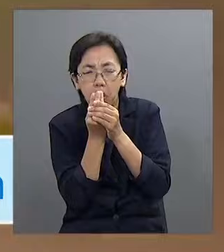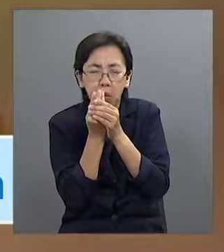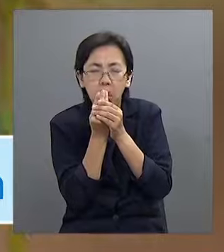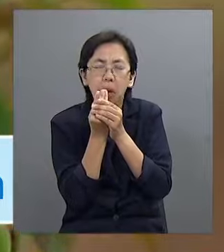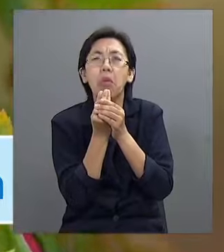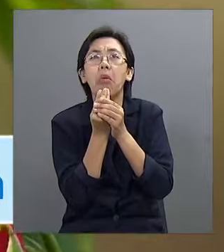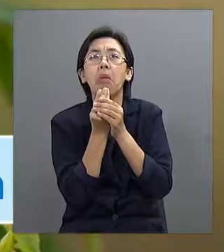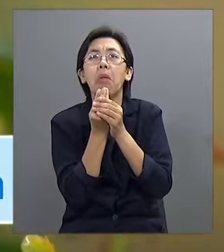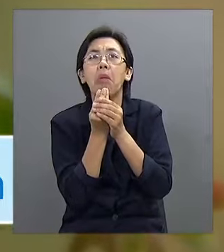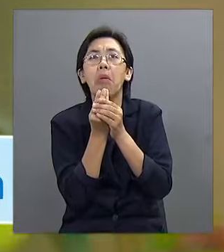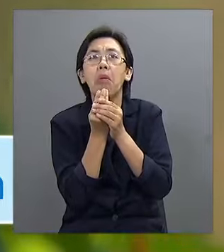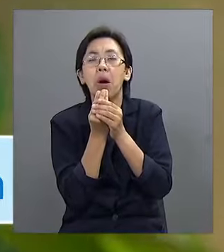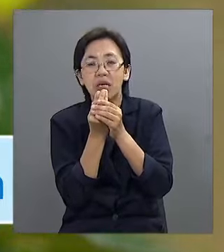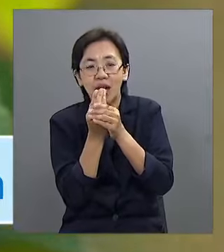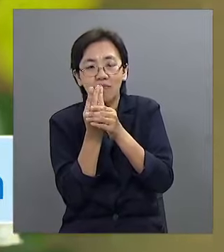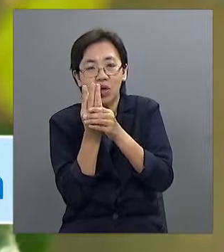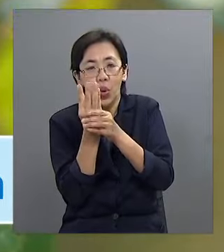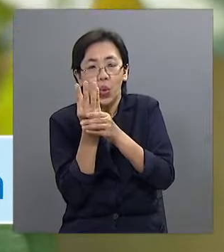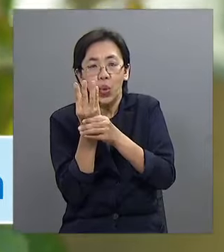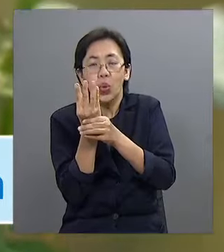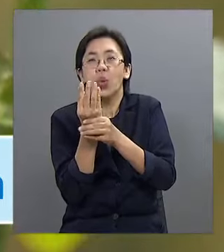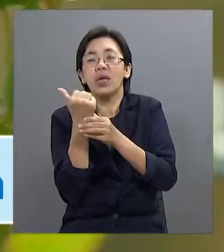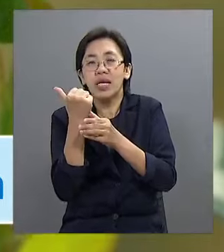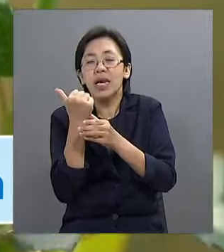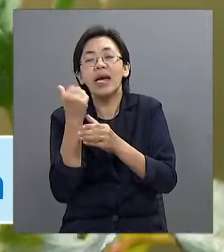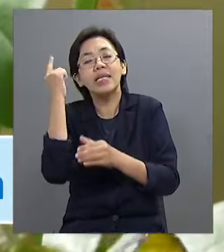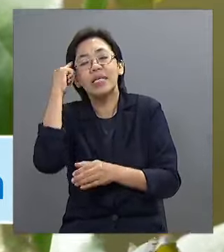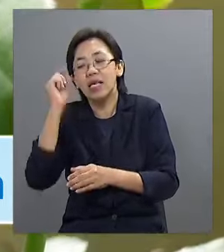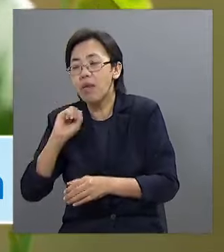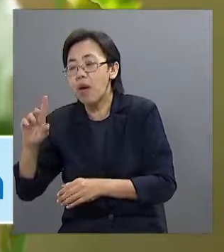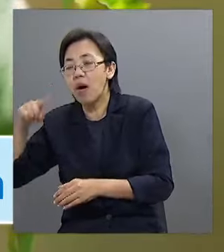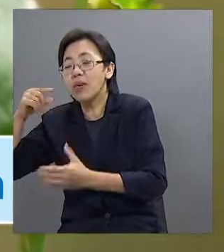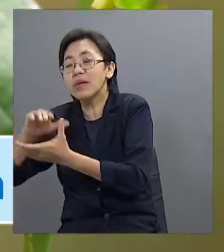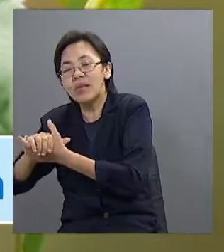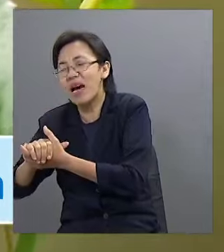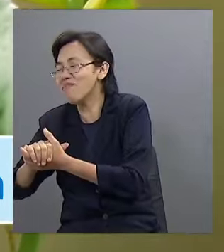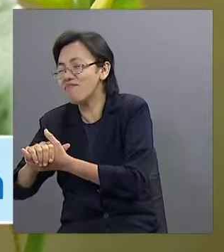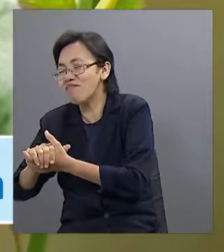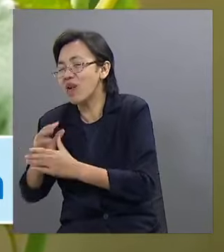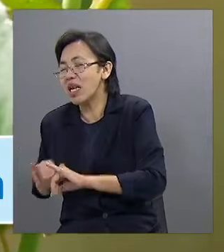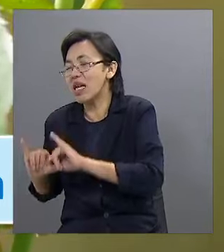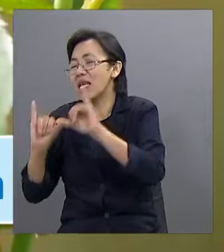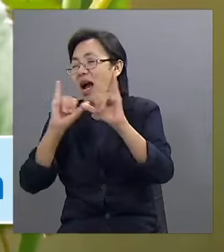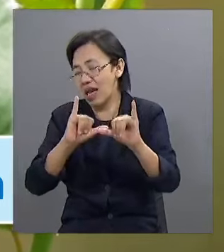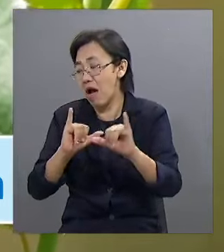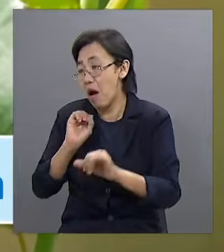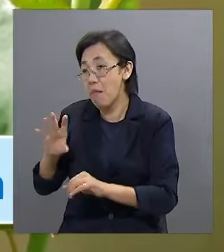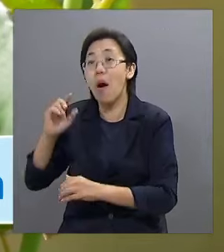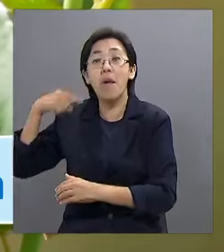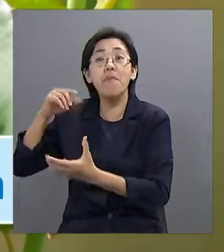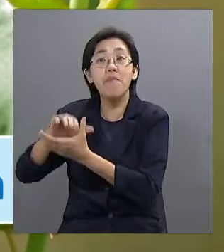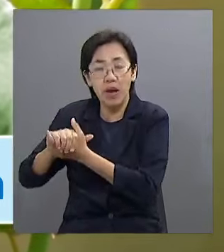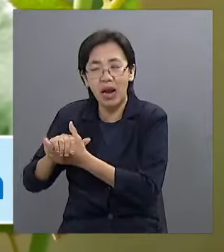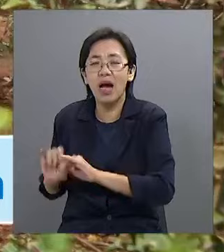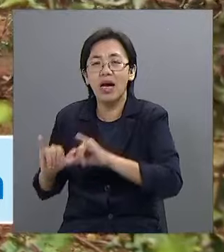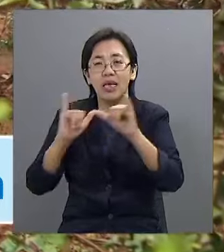แย่ก็เลยกลับไปบอกกับพัญญาว่าจะขึ้นมาทำกุหลาบที่พบพระแล้วเริ่มต้นแค่2ไร่ครึ่งแล้ว